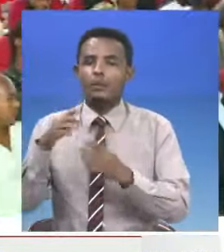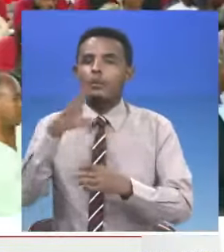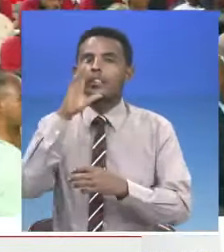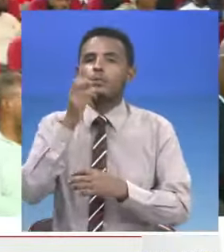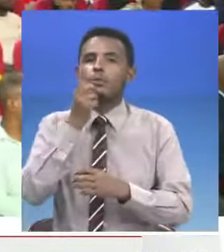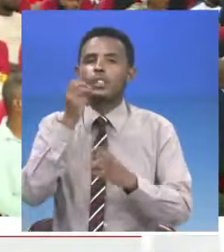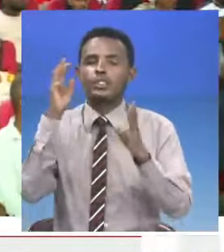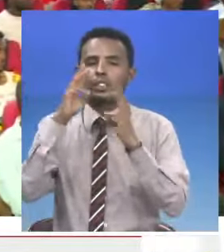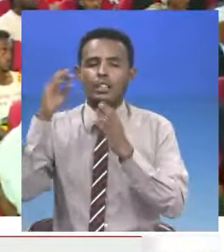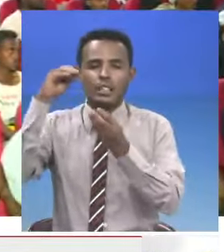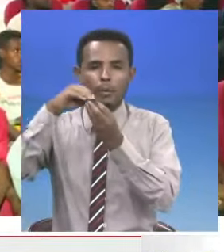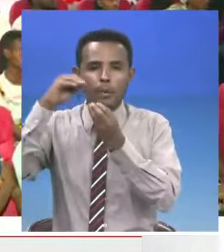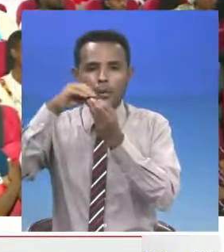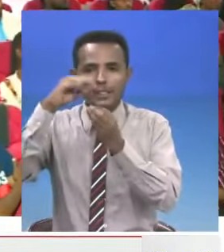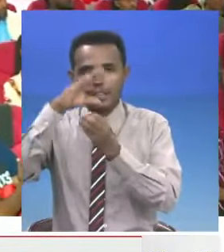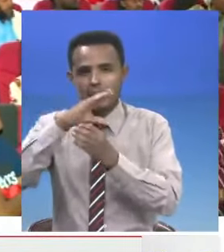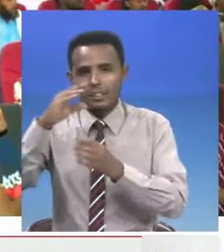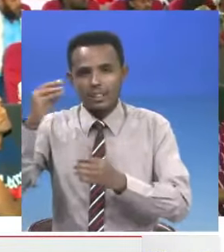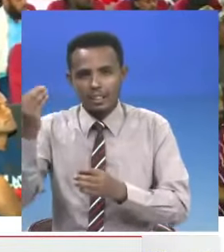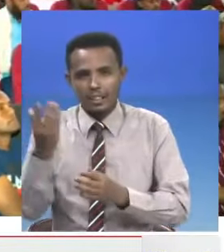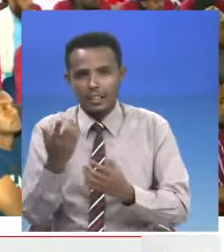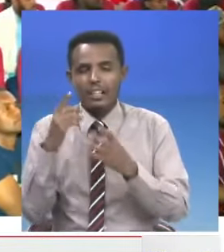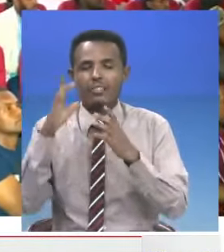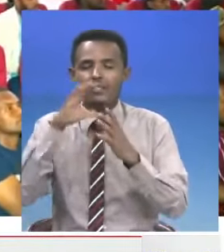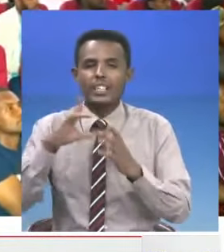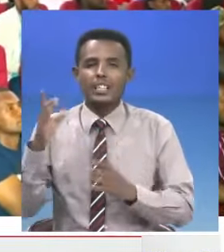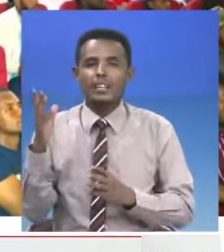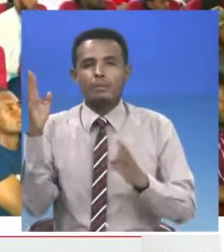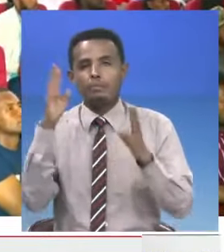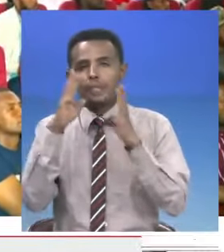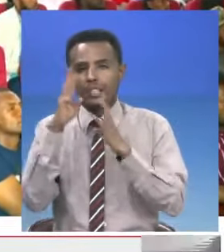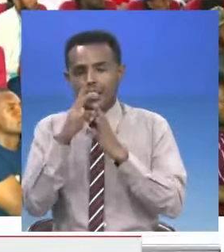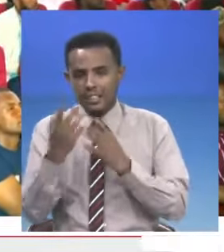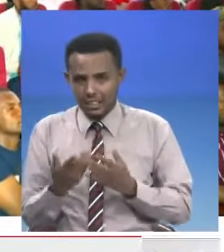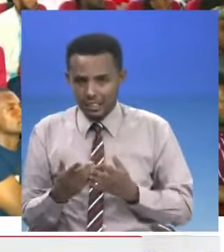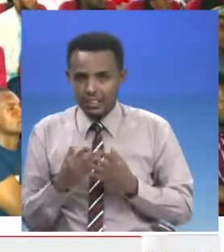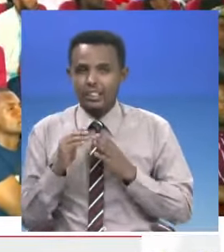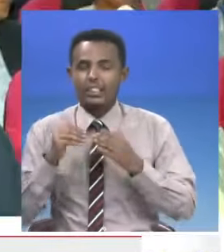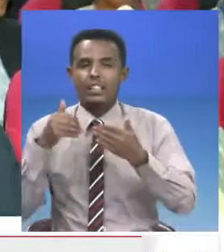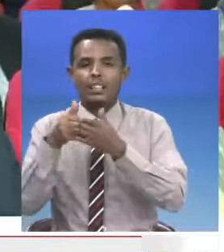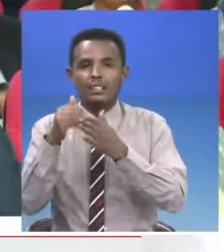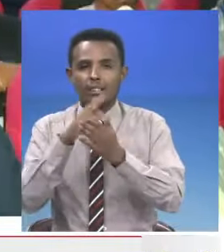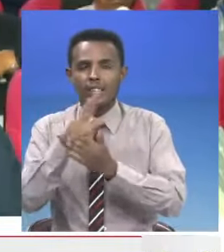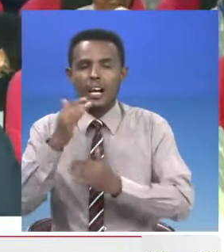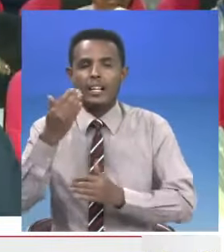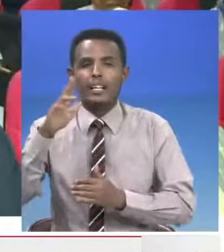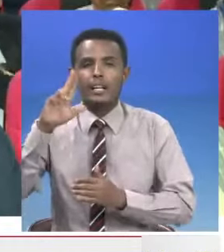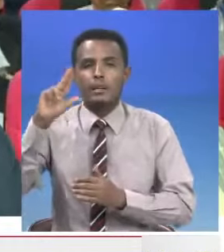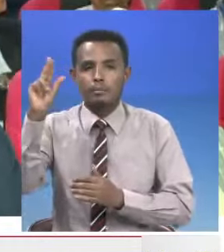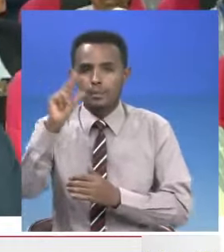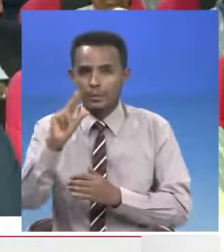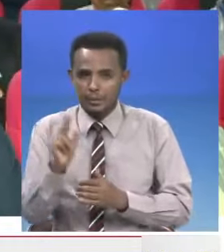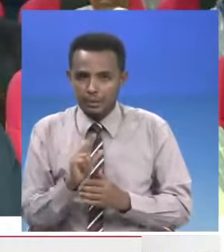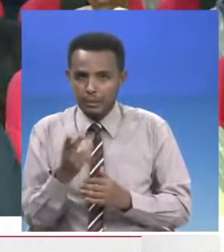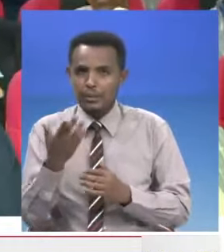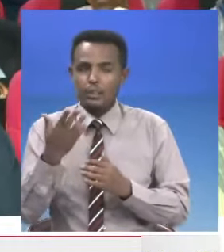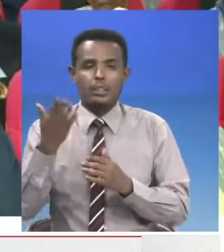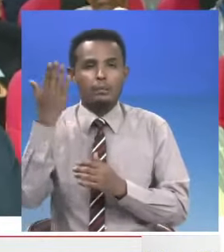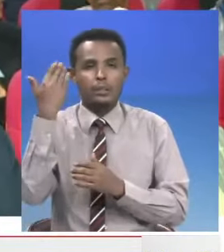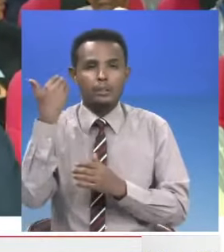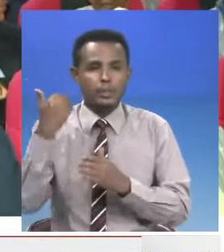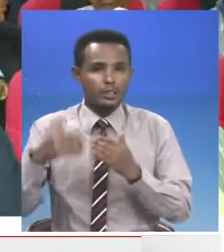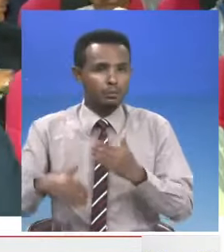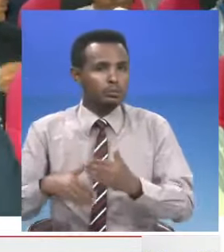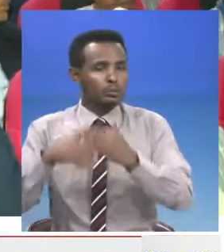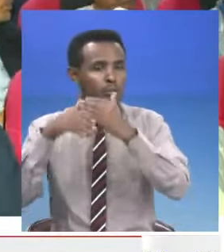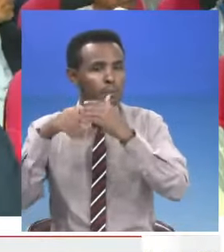በጣም እያባባሰና ህብረተሰቡ ለከፍተኛ ምሬት የዳረገ ነው። የአንገረብ ግድብ ነበረ ዋናው እንግዲህ የመጠጥ ውሃ ምንጩ። የአንገረብ ግድብ